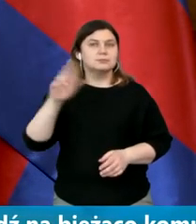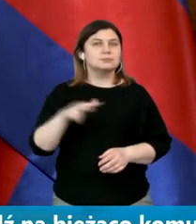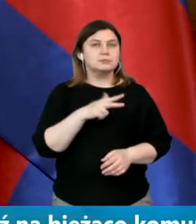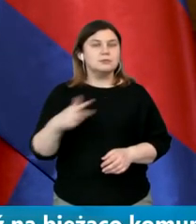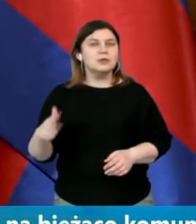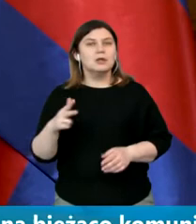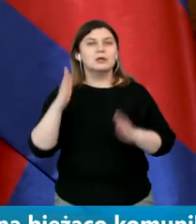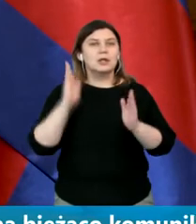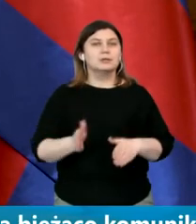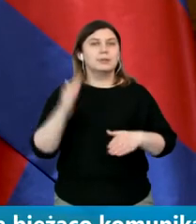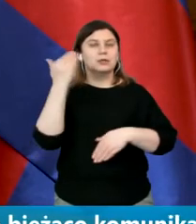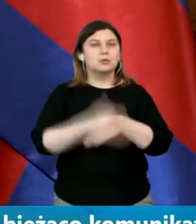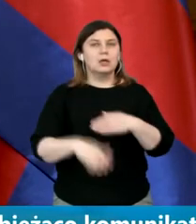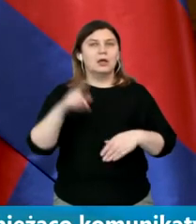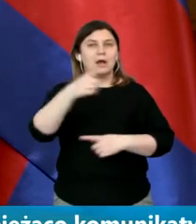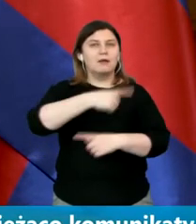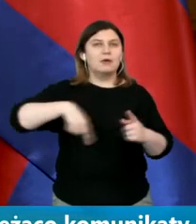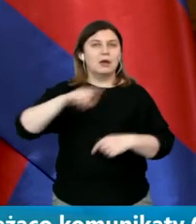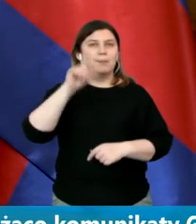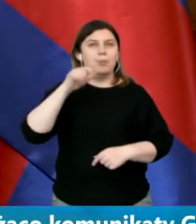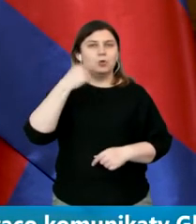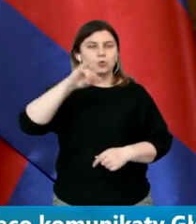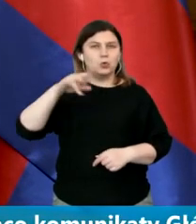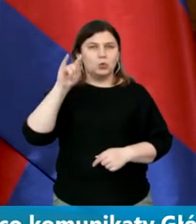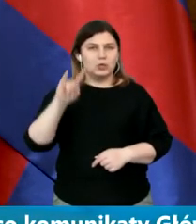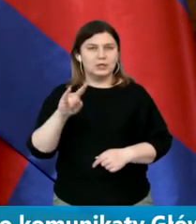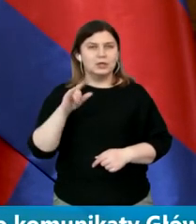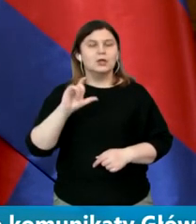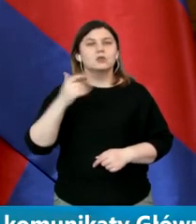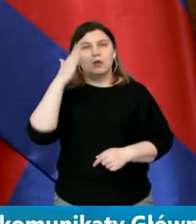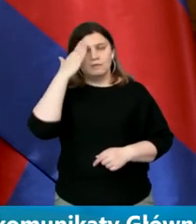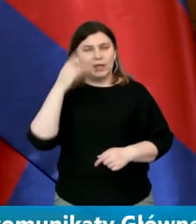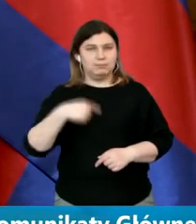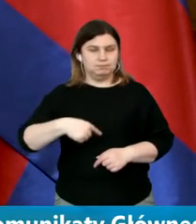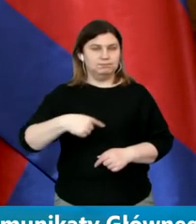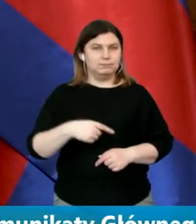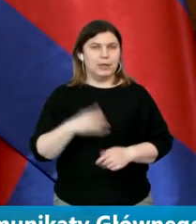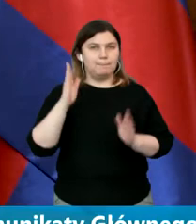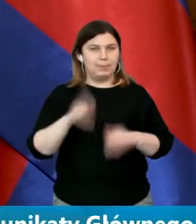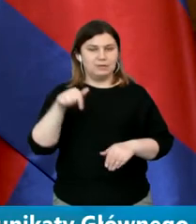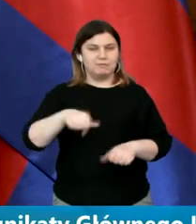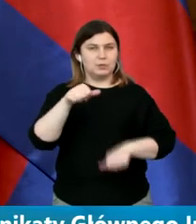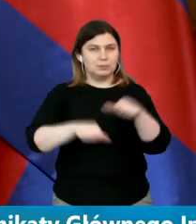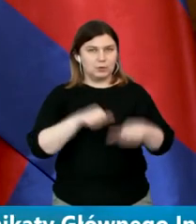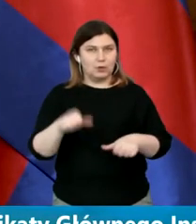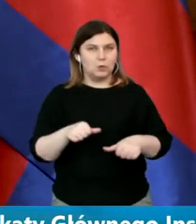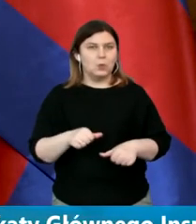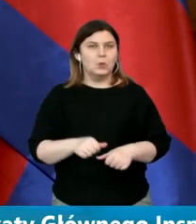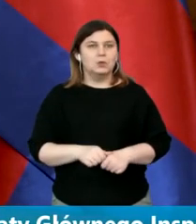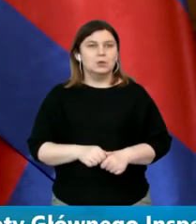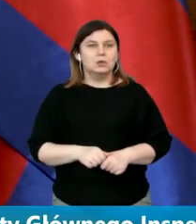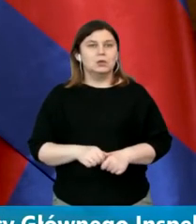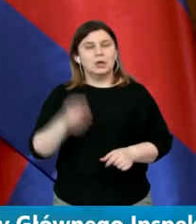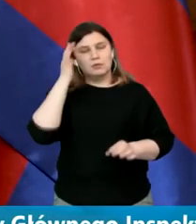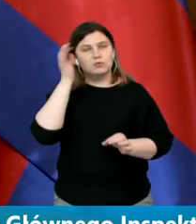Kiedy zostanie ukończona przebudowa węzła komunikacyjnego w Podjuchach? No z tego co wiem, nastąpi to w tym roku, natomiast